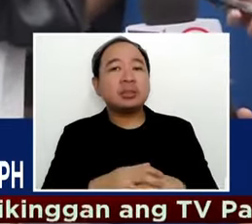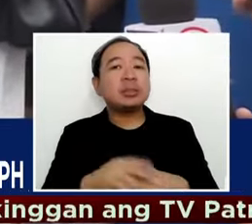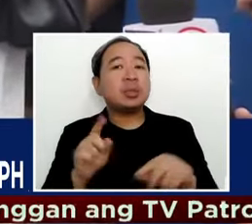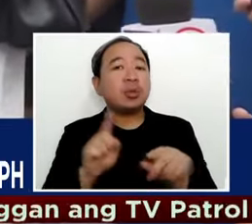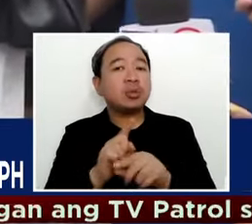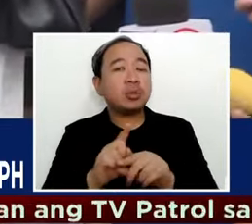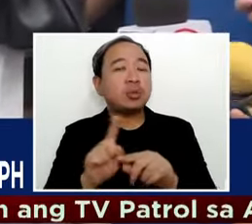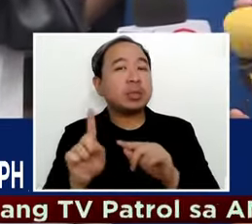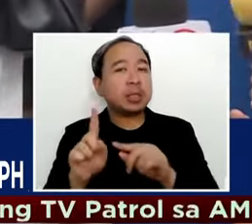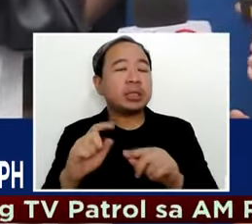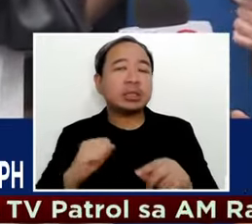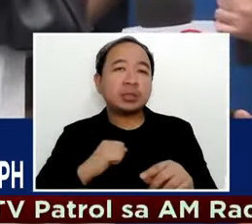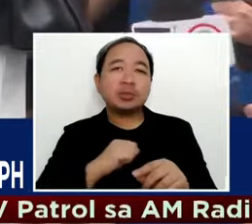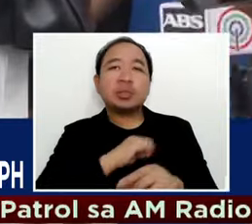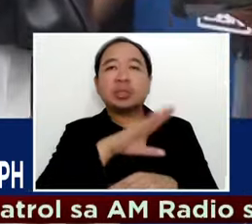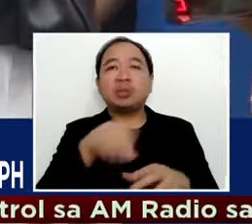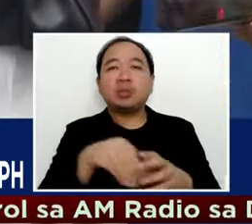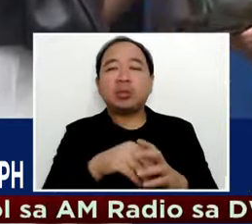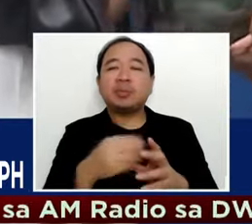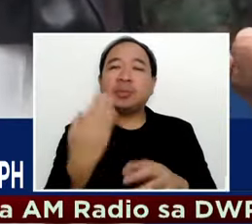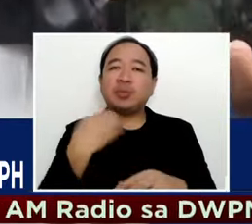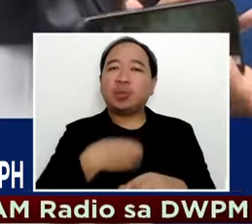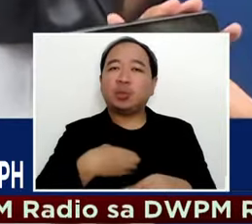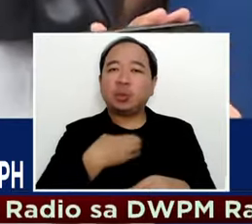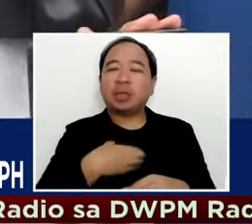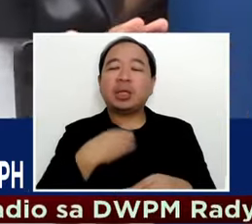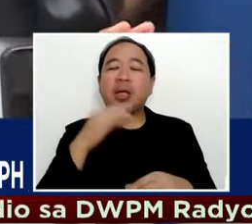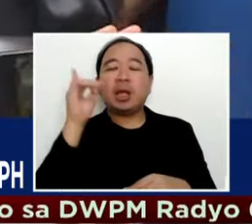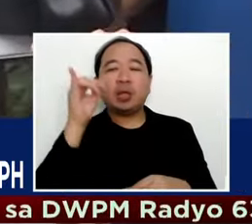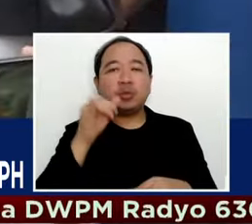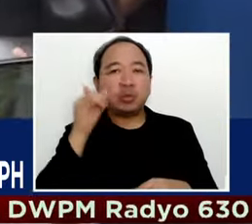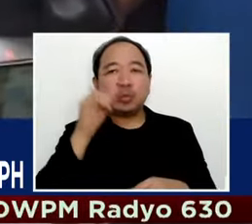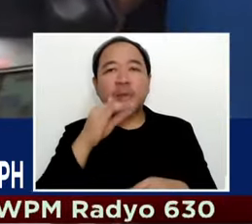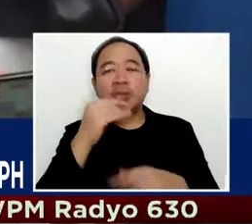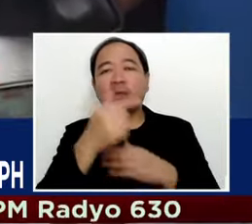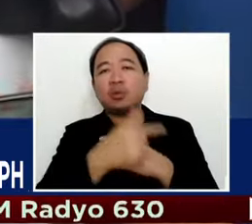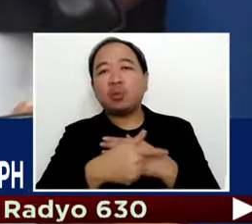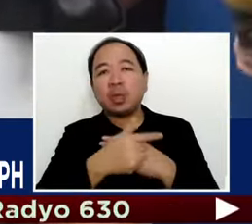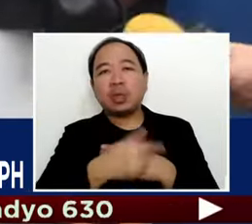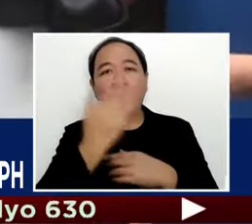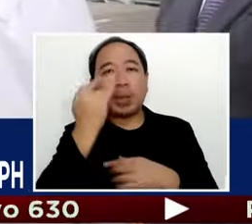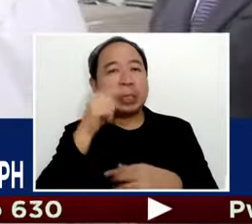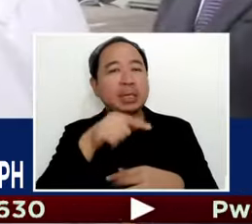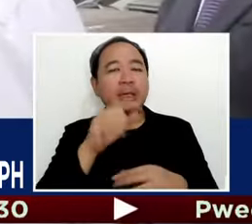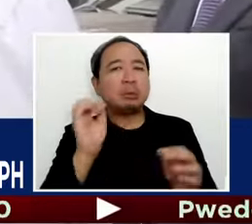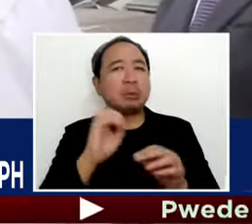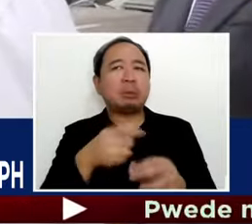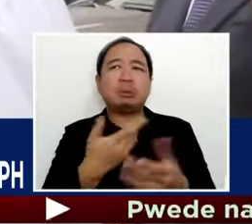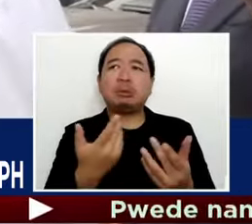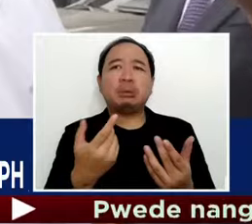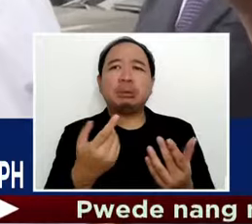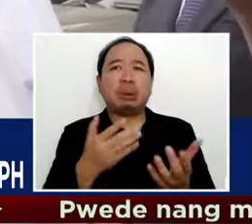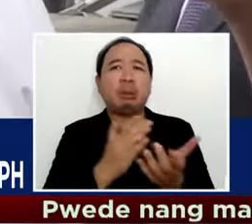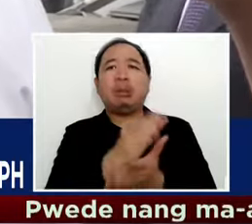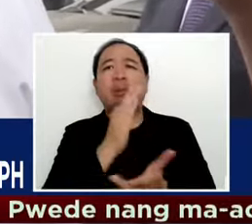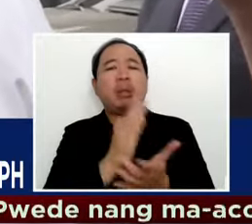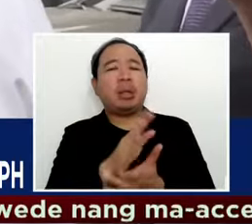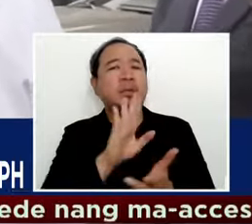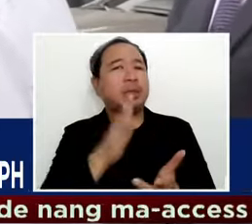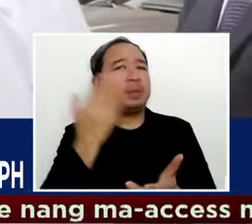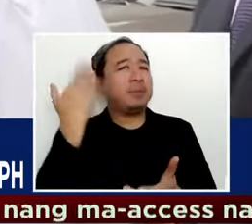senador sa reklamo ang mismong YouTube at Google dahil na rin niya sa kawalan ng aksyon sa kanyang mga naunang